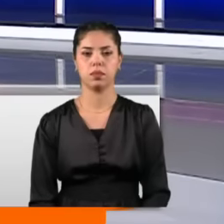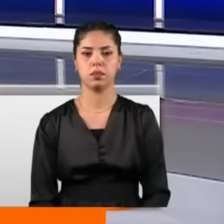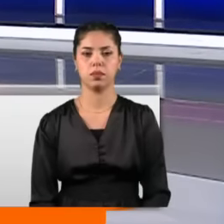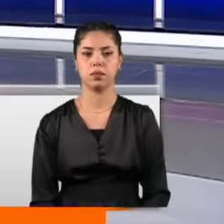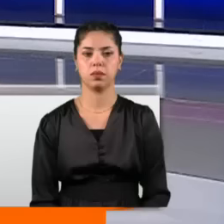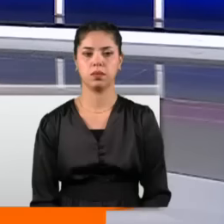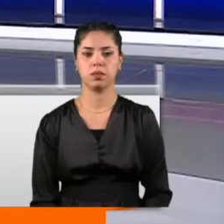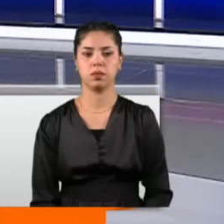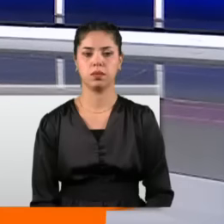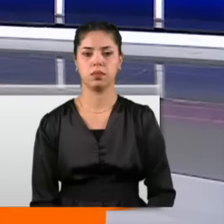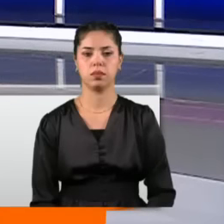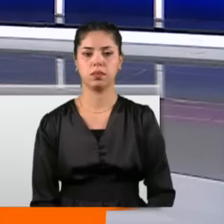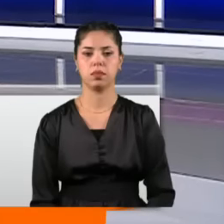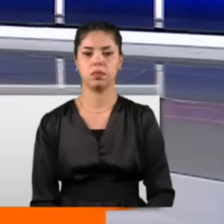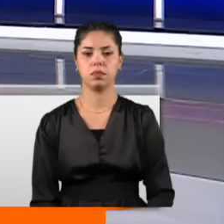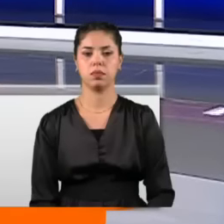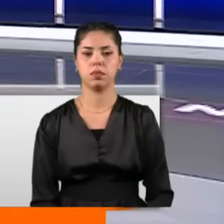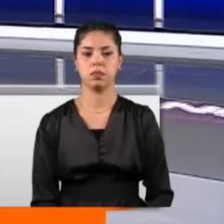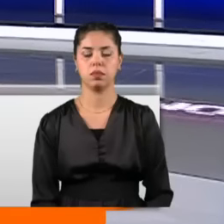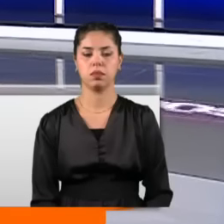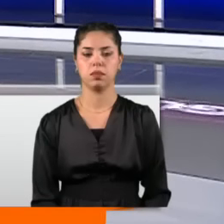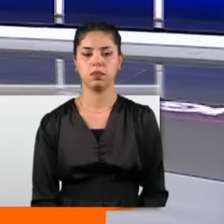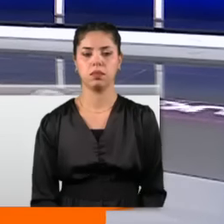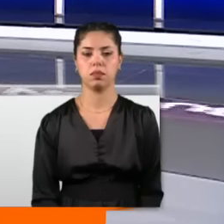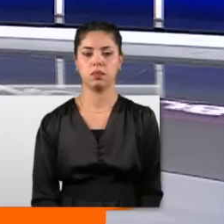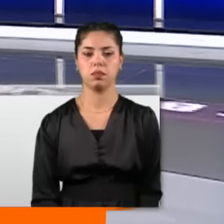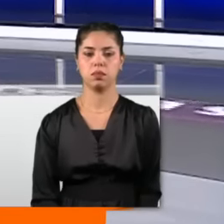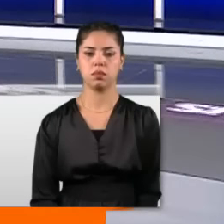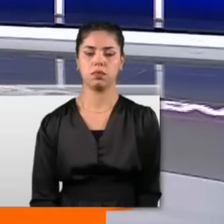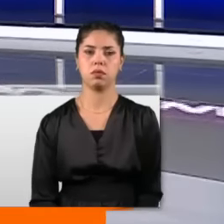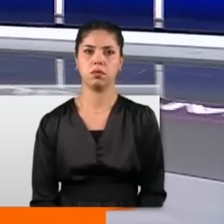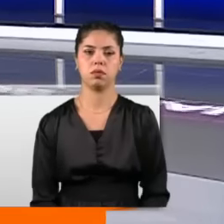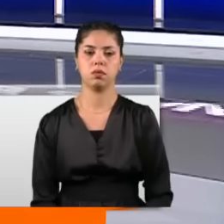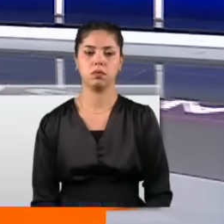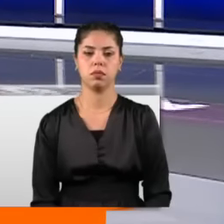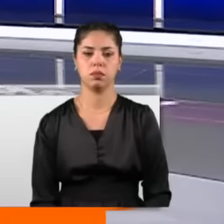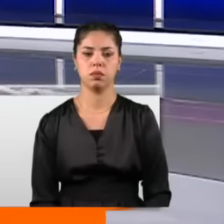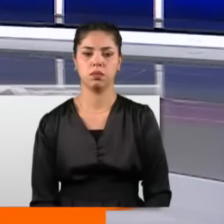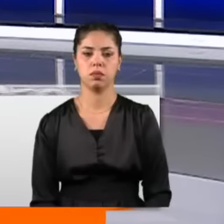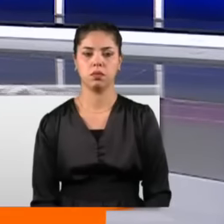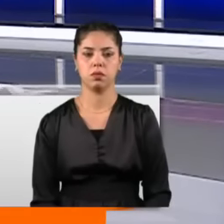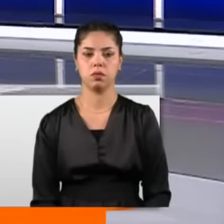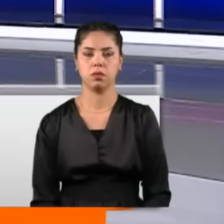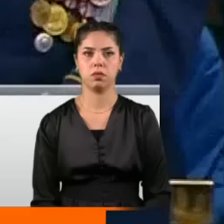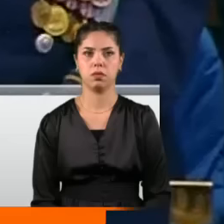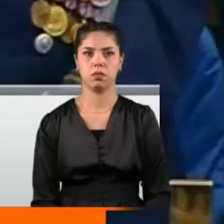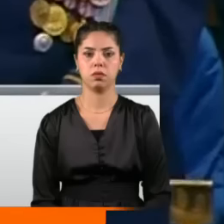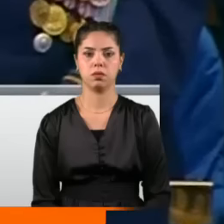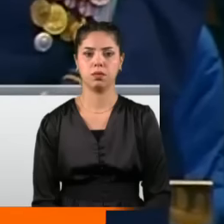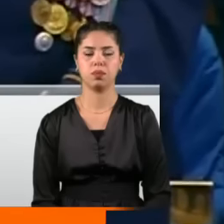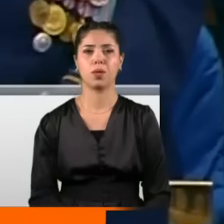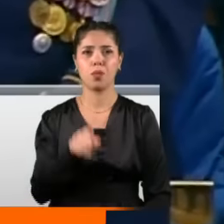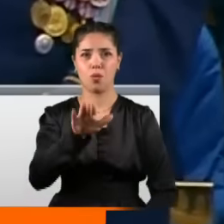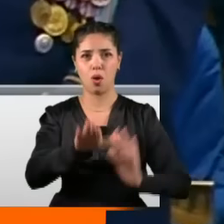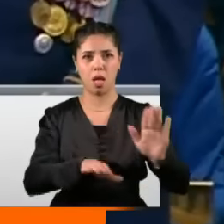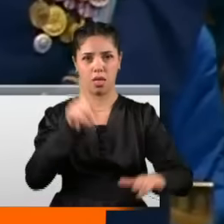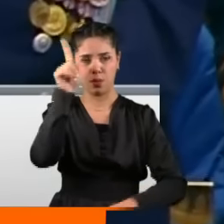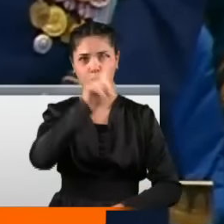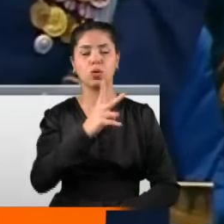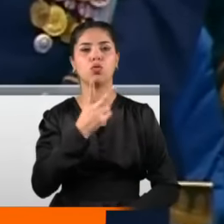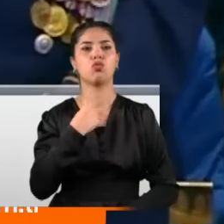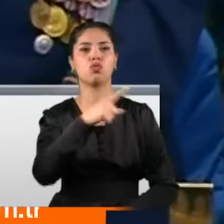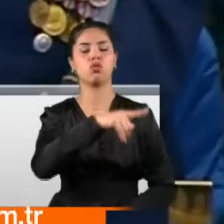bunu Ukrayna'ya verdiğiniz anda ve Rusya'da kullandığınız anda Rusya'nın eline birkaç koz vermiş olursunuz. Bu hamle Rusya için